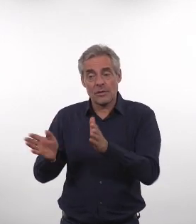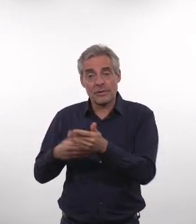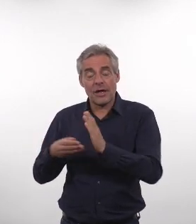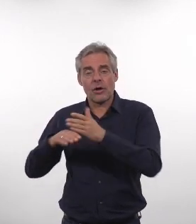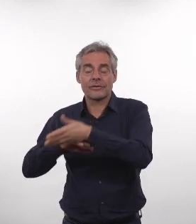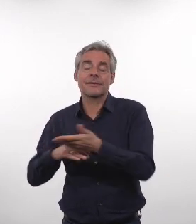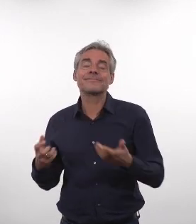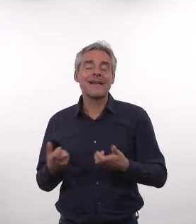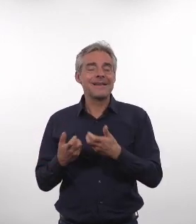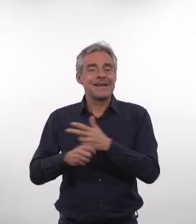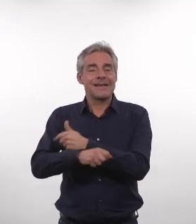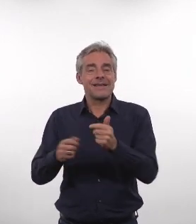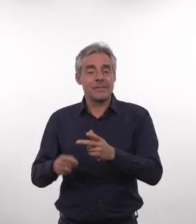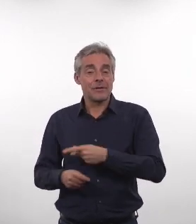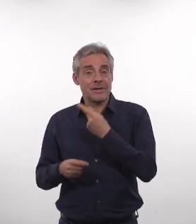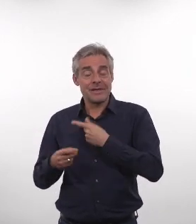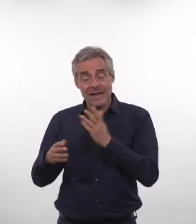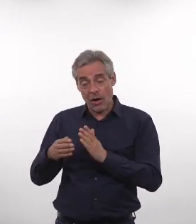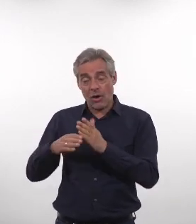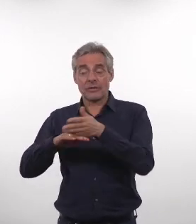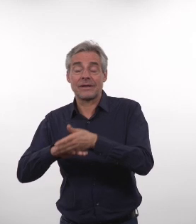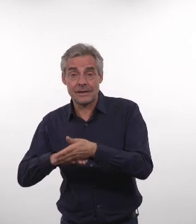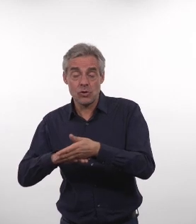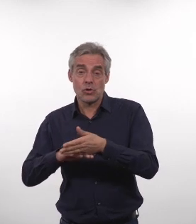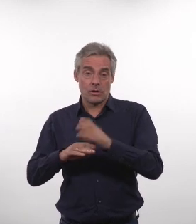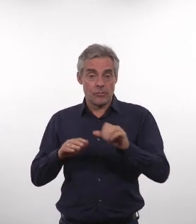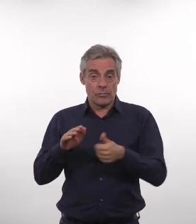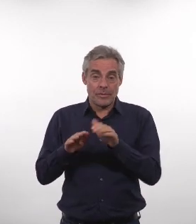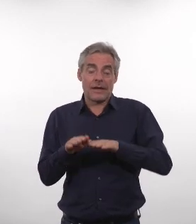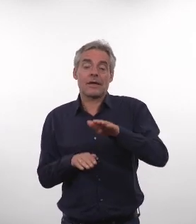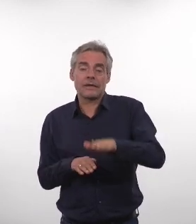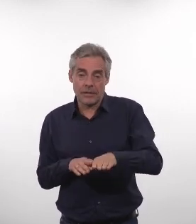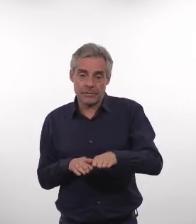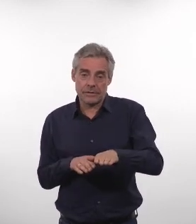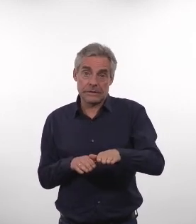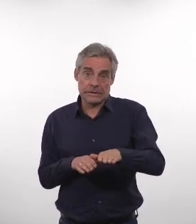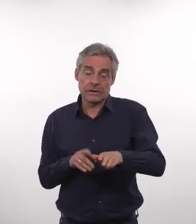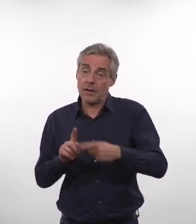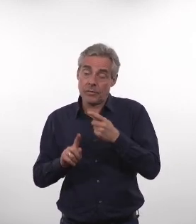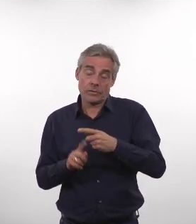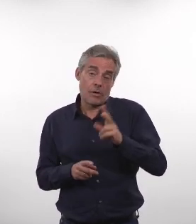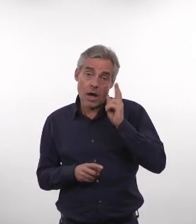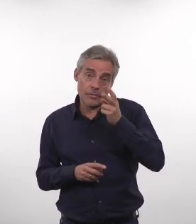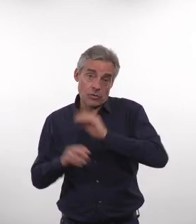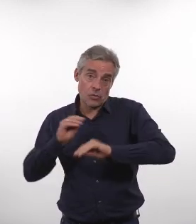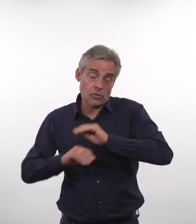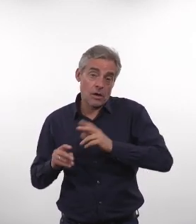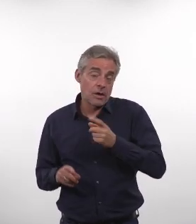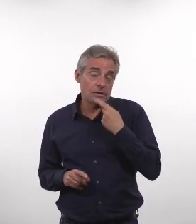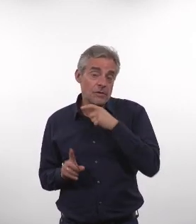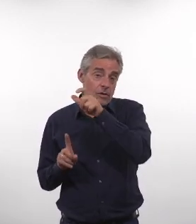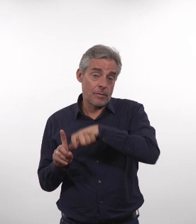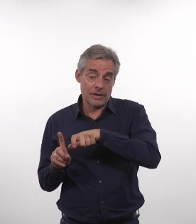Après, le fait de rentrer dans le cabinet de consultation, c'est véritablement une des étapes de l'habituation aux soins. C'est-à-dire qu'il faut que la